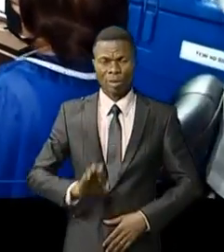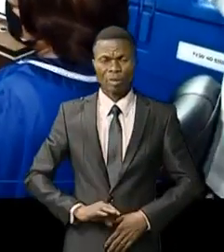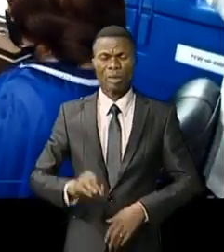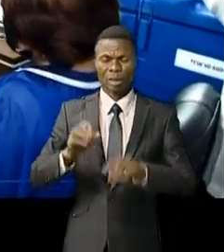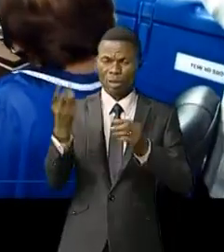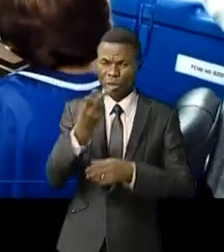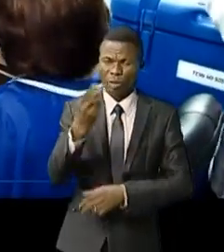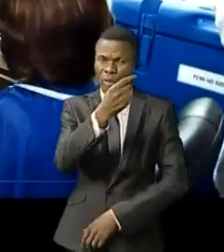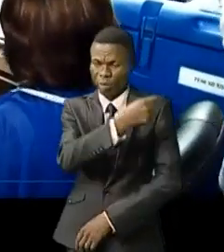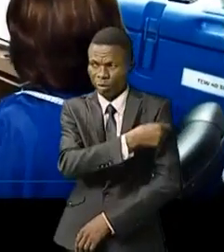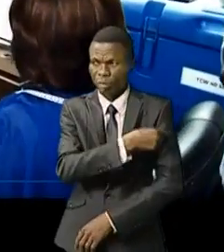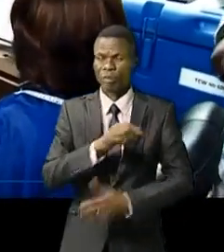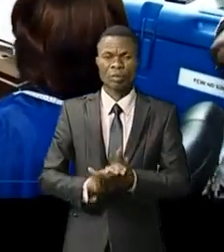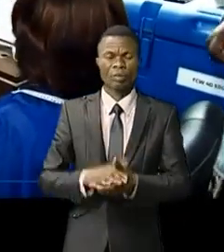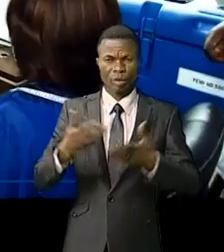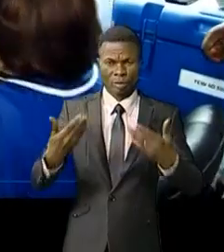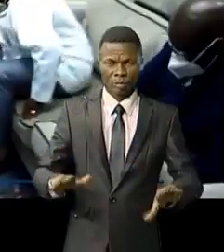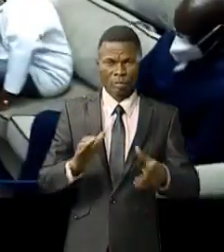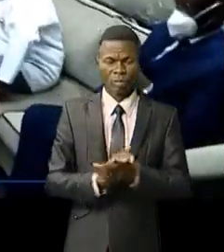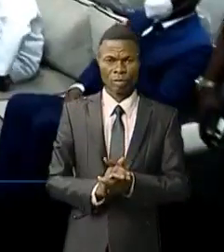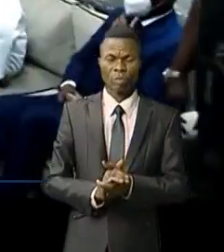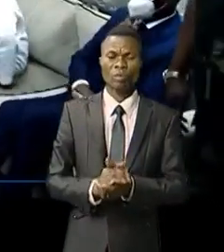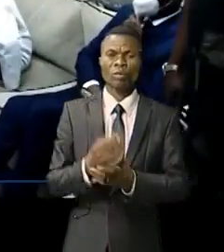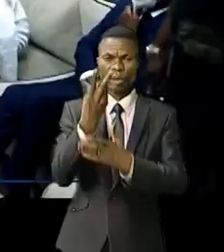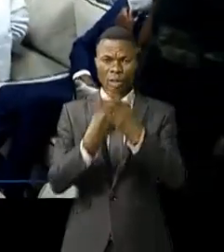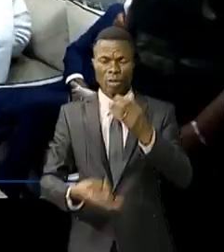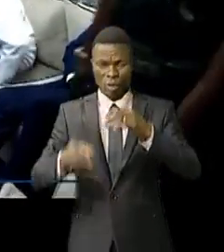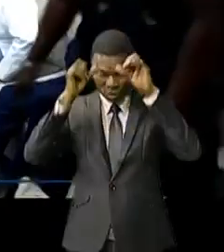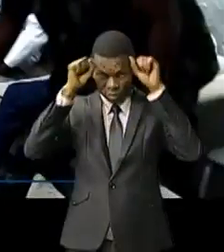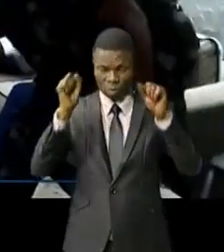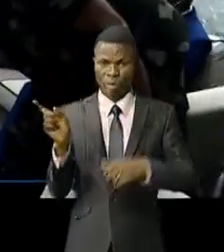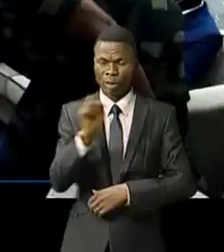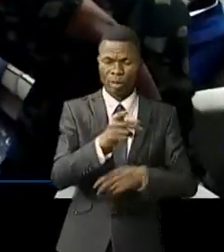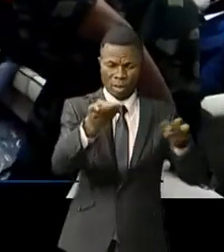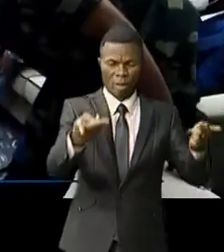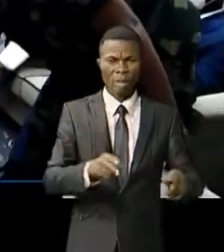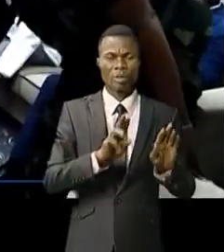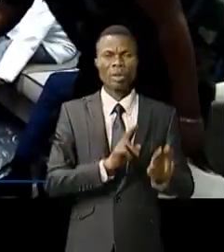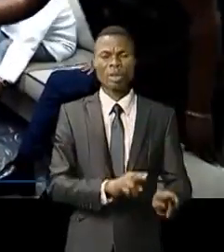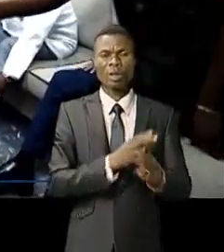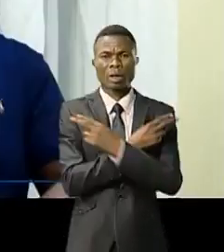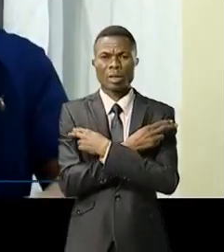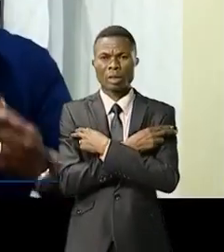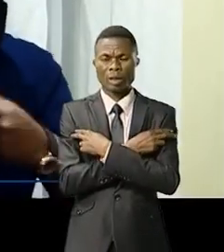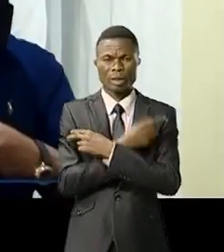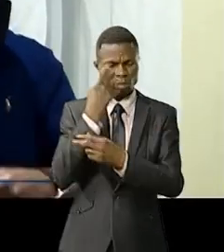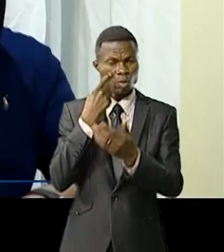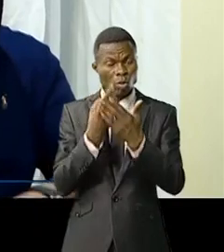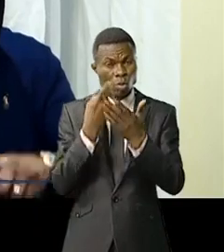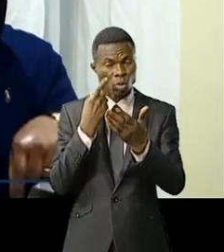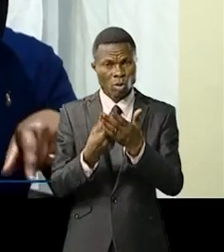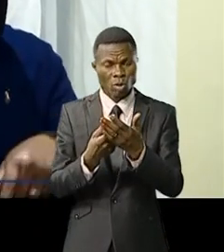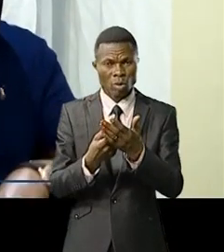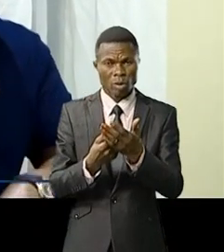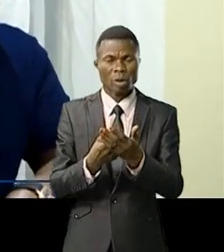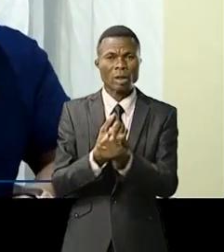La série d'injections terminée, le couple présidentiel a rejoint ensuite la salle d'attente pour le quart d'heure d'observation en